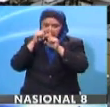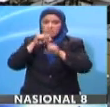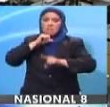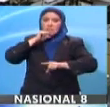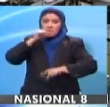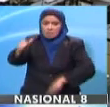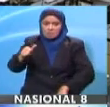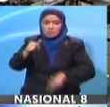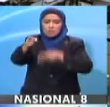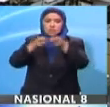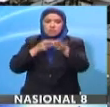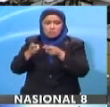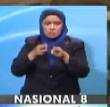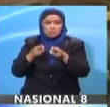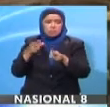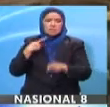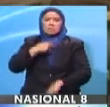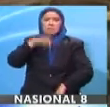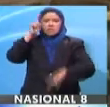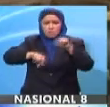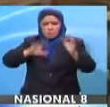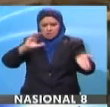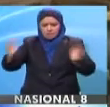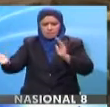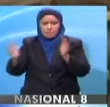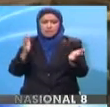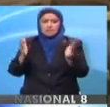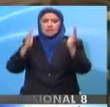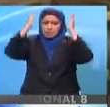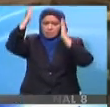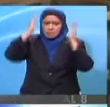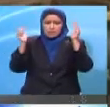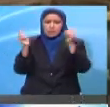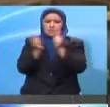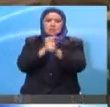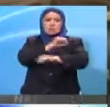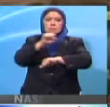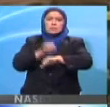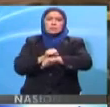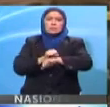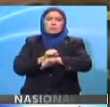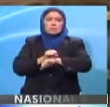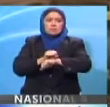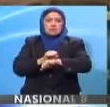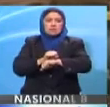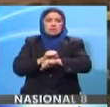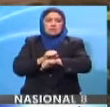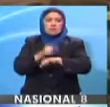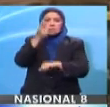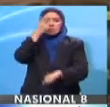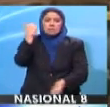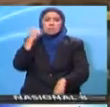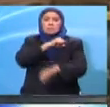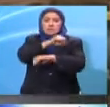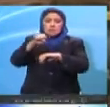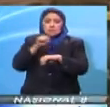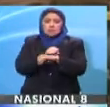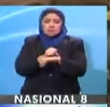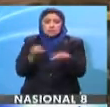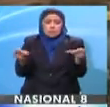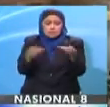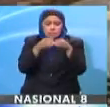membanding kita sendiri dengan negara macam Singapura umpamanya yang hanya Island